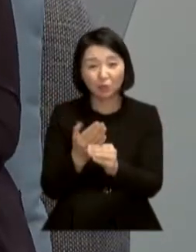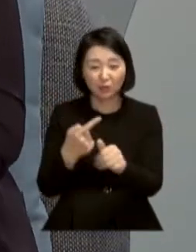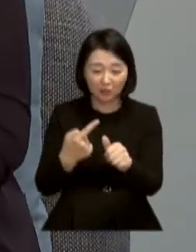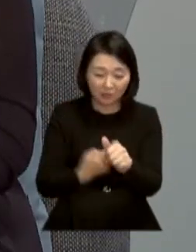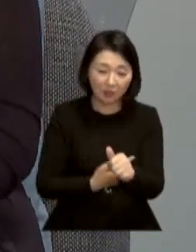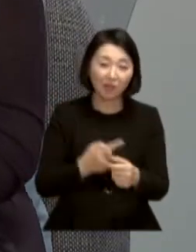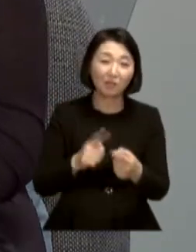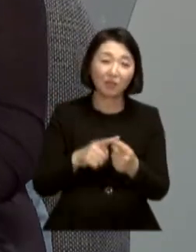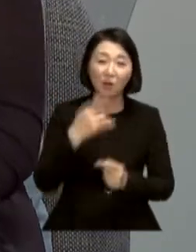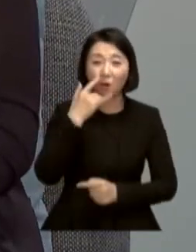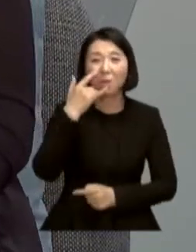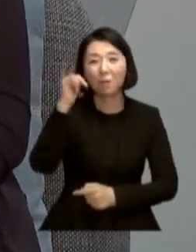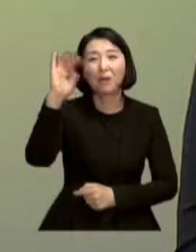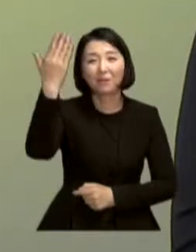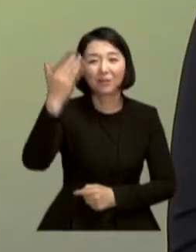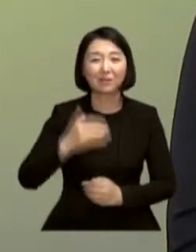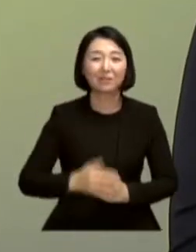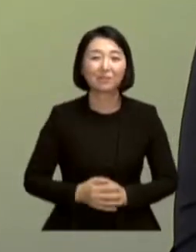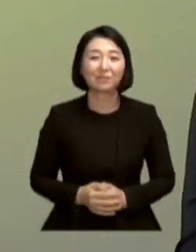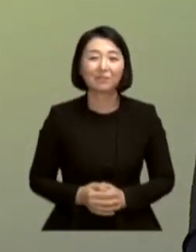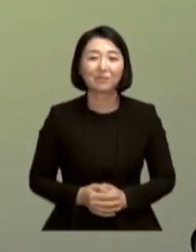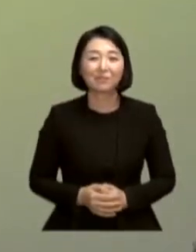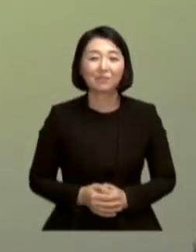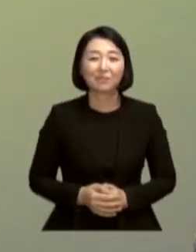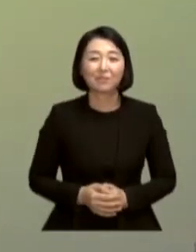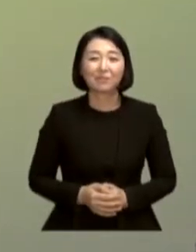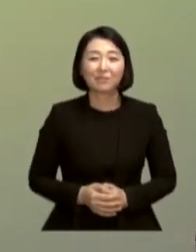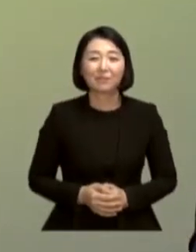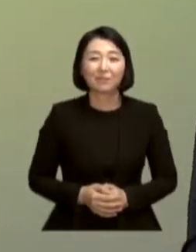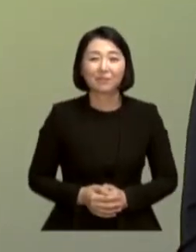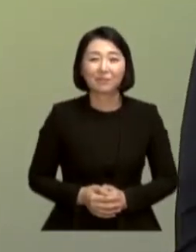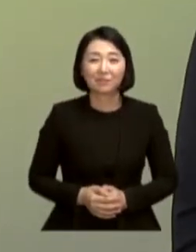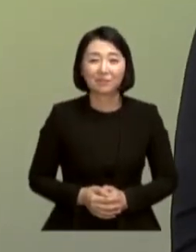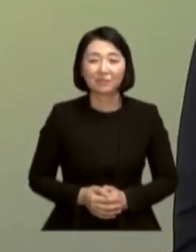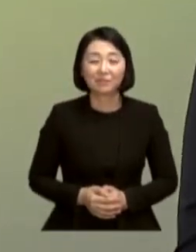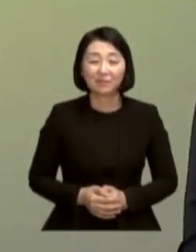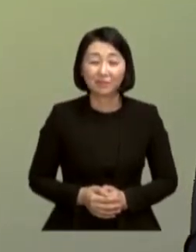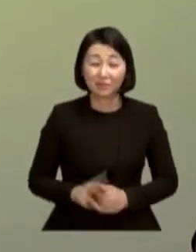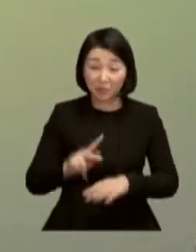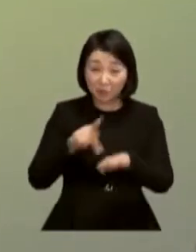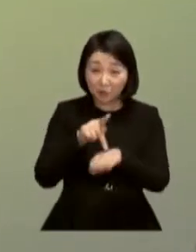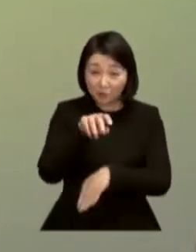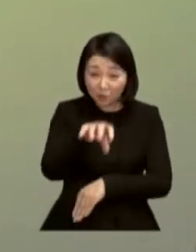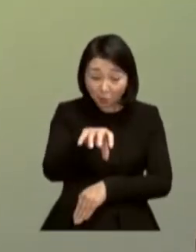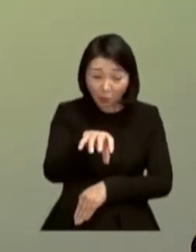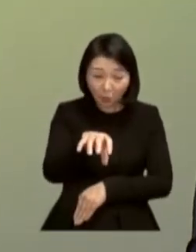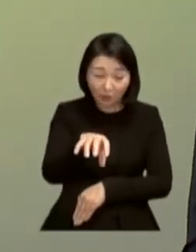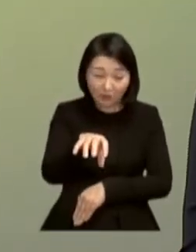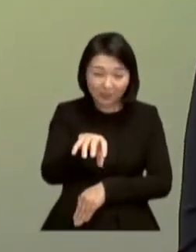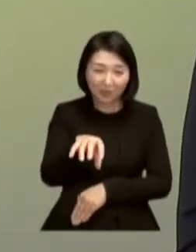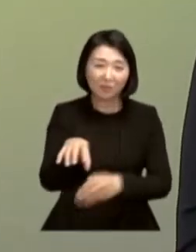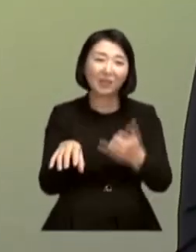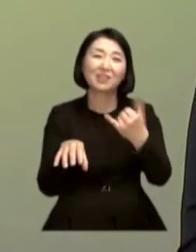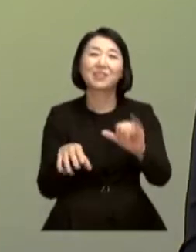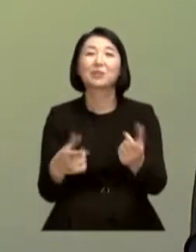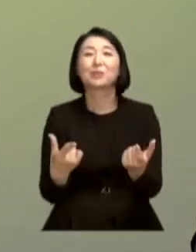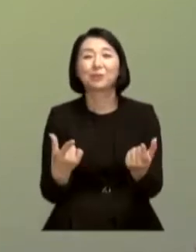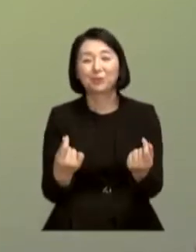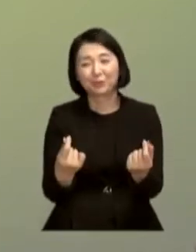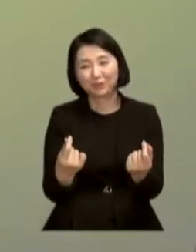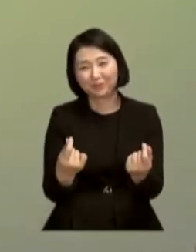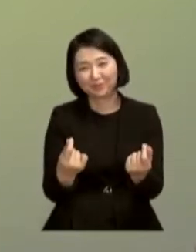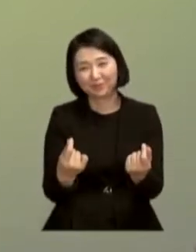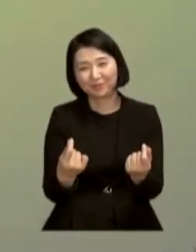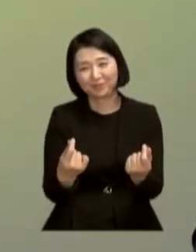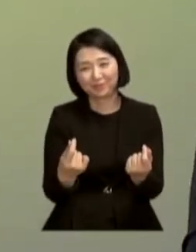저희가. 그래서 그들은 정말 내 자녀 못지않은 그런 자녀들로 저희들 마음속에 계속